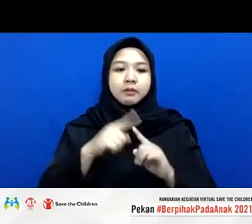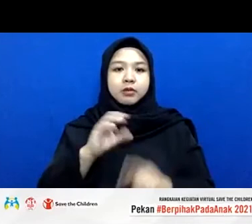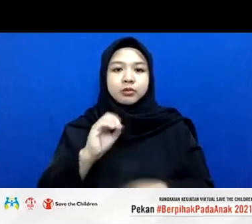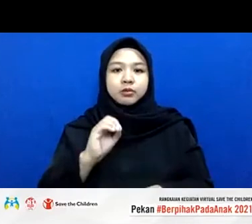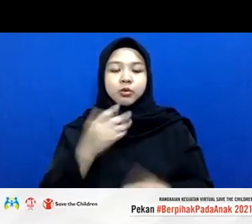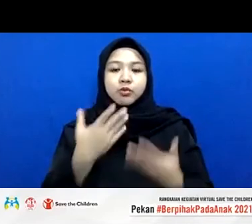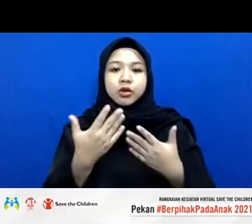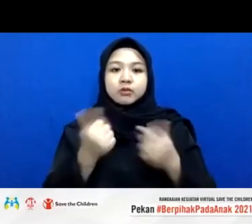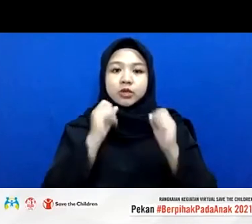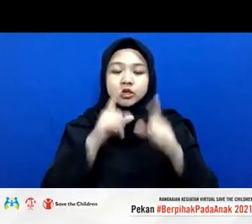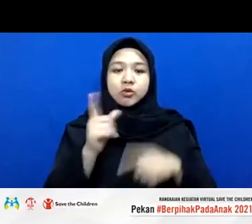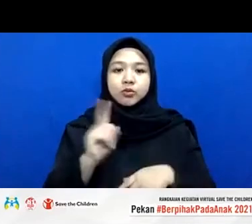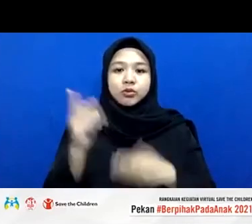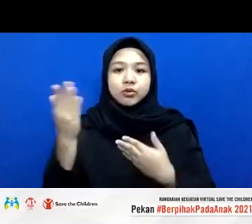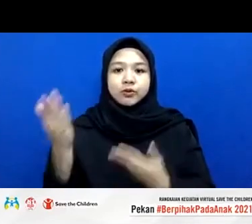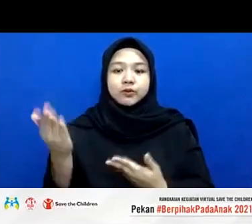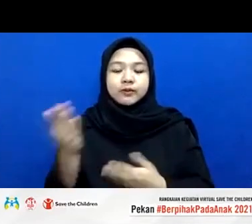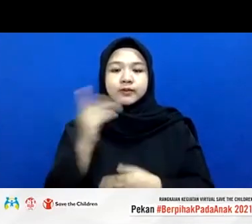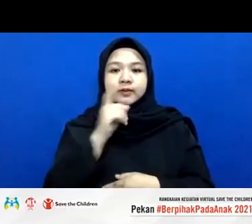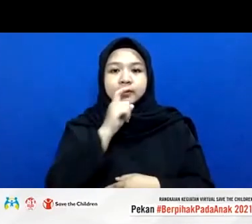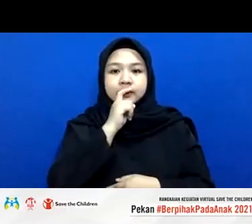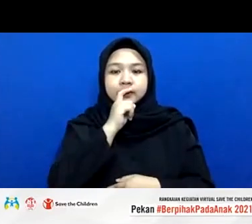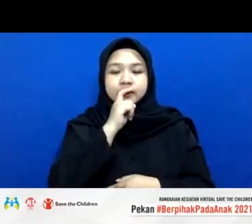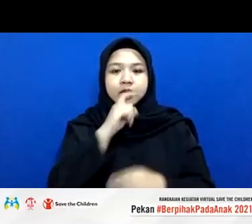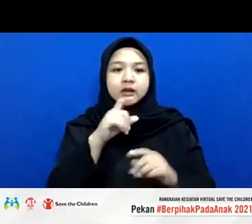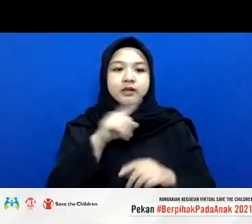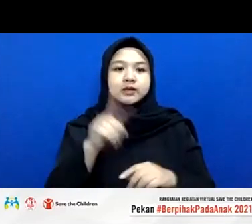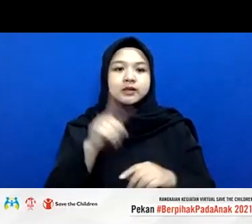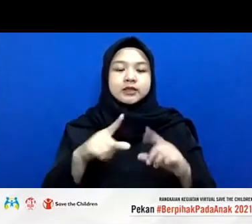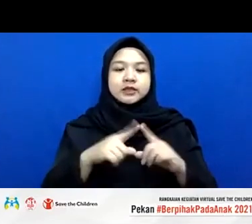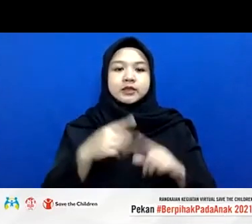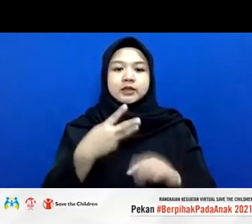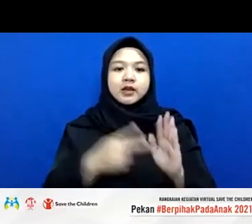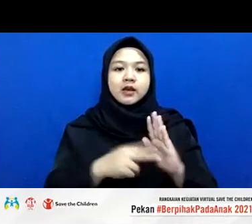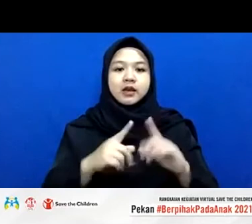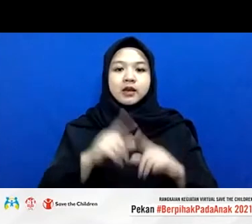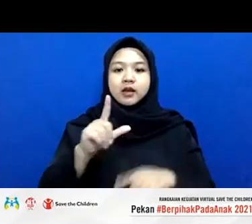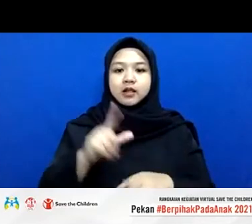oleh Pak Zainal.